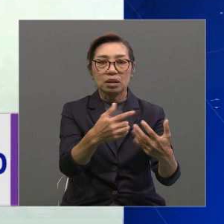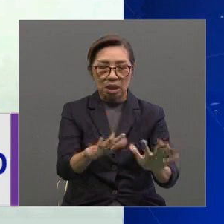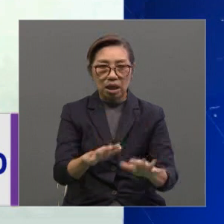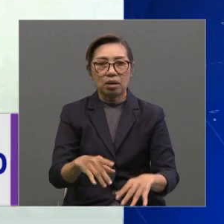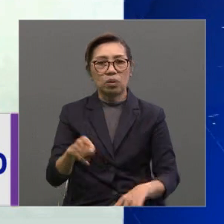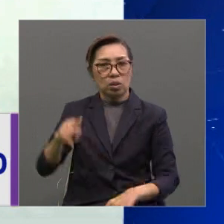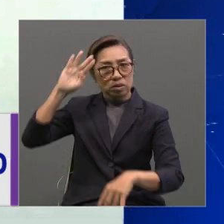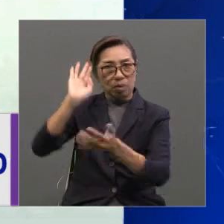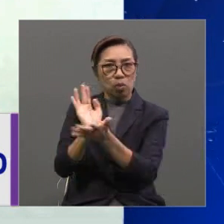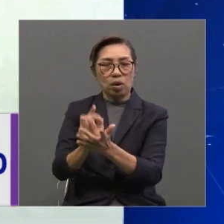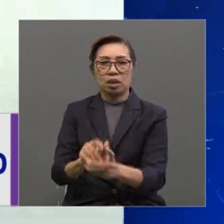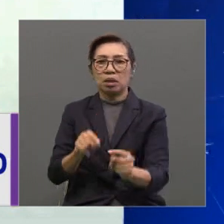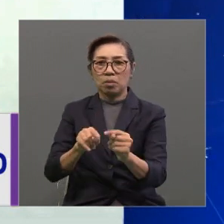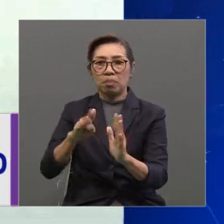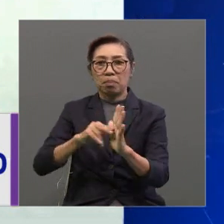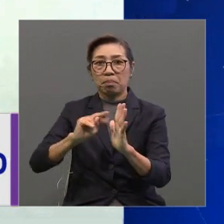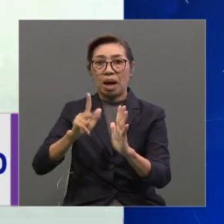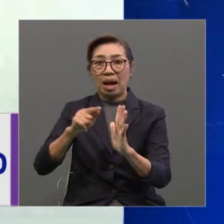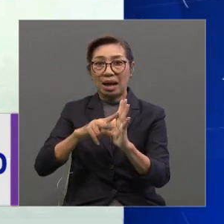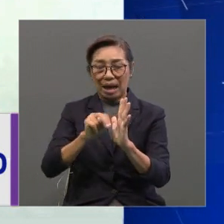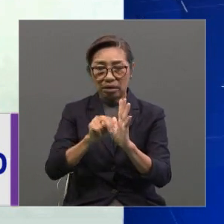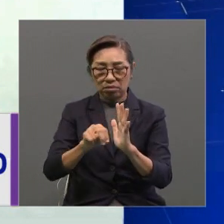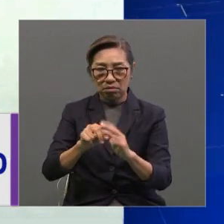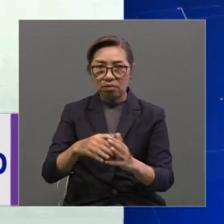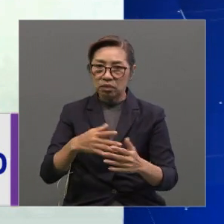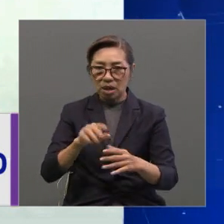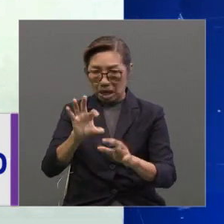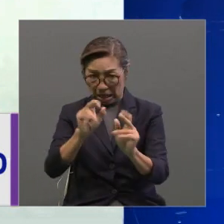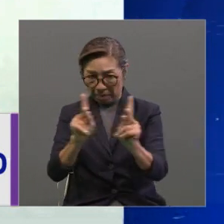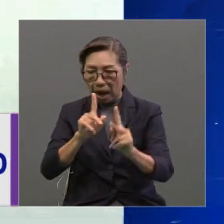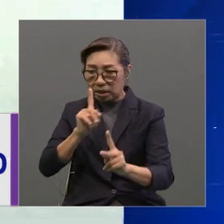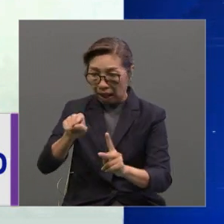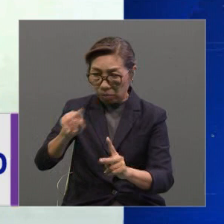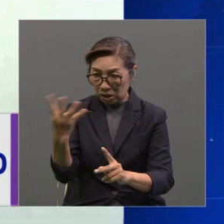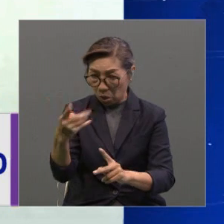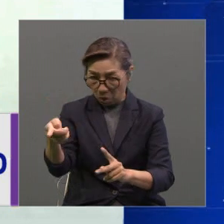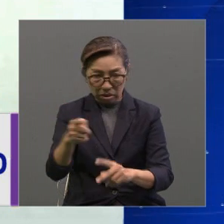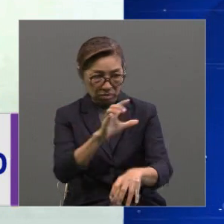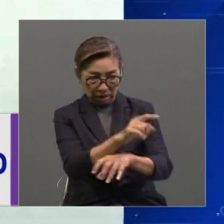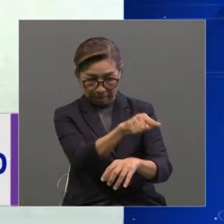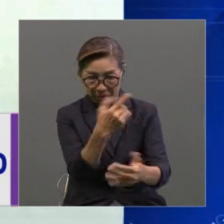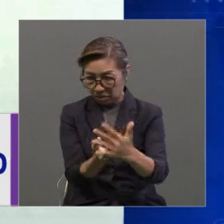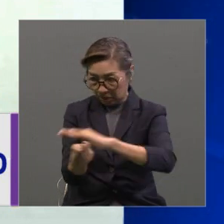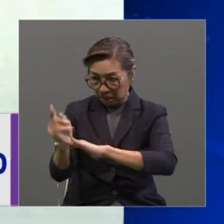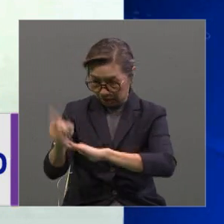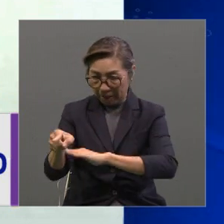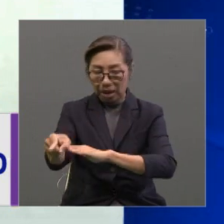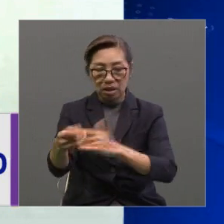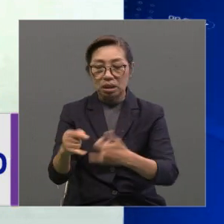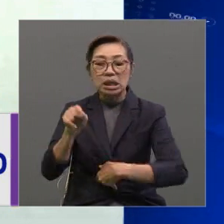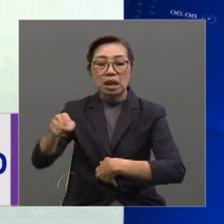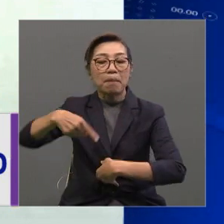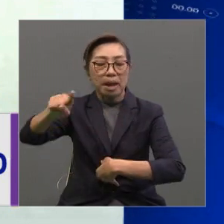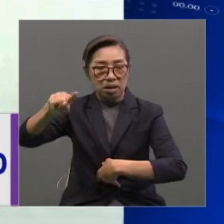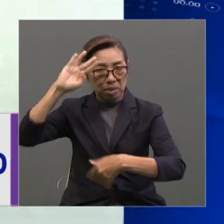ผู้กำกบการสอพ.บางขันสั่งตั้งคณกรรรการสืบสวน ข้อเทจริขึ้นมา แล้วกให้ตำรจ 3 นายไปปดิบัติหนาที่พนังวิทยิยุ